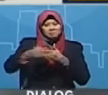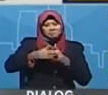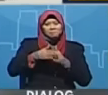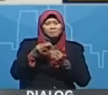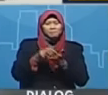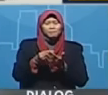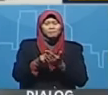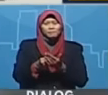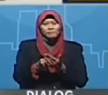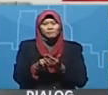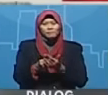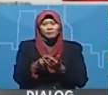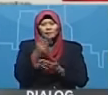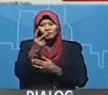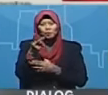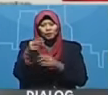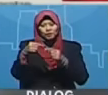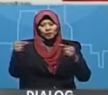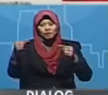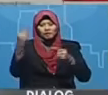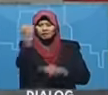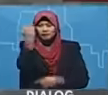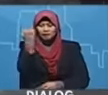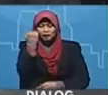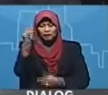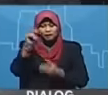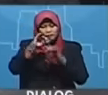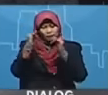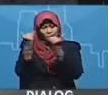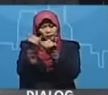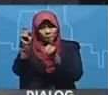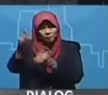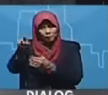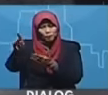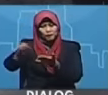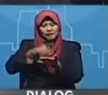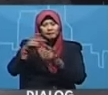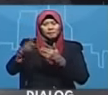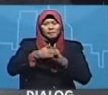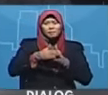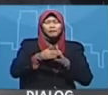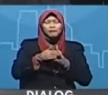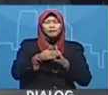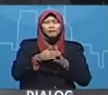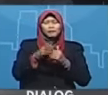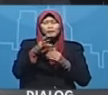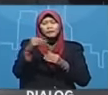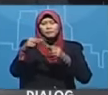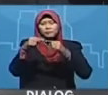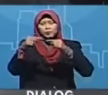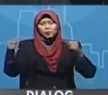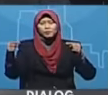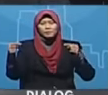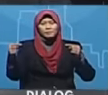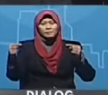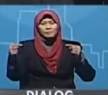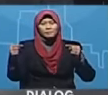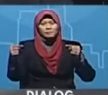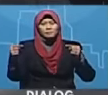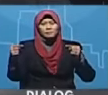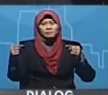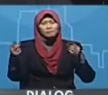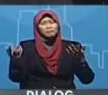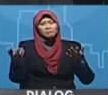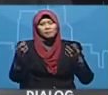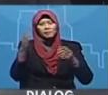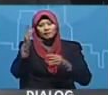ikut, kita tengok nanti keputusan mahkamah sama ada syarikat perlu membayar balik dan apa ni keputusan yang sebagai yang sebaliknya lah.